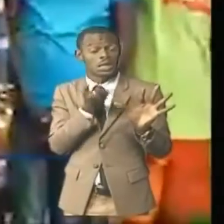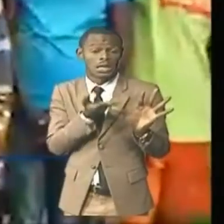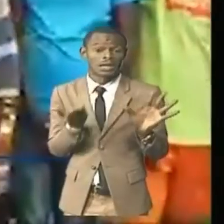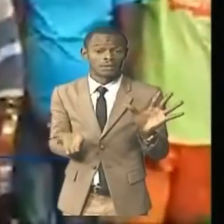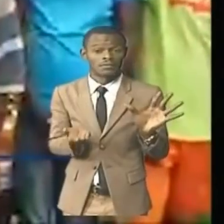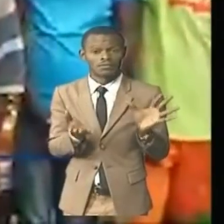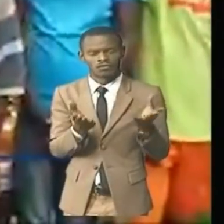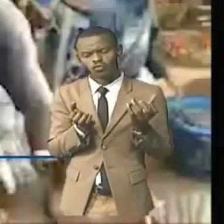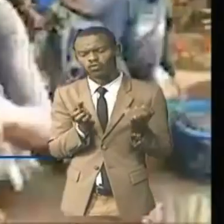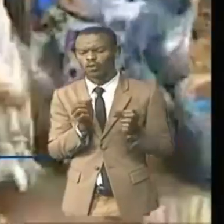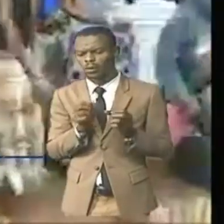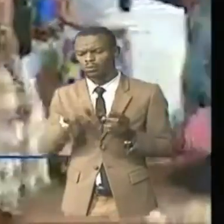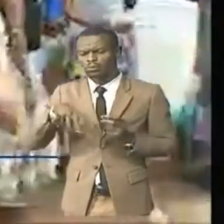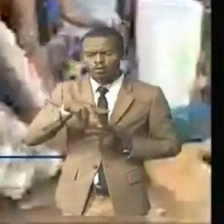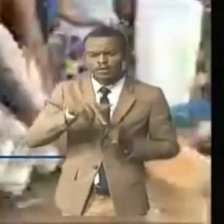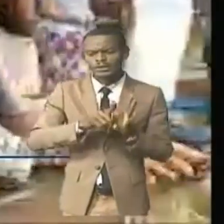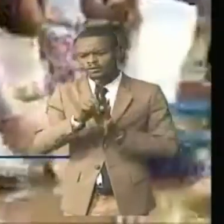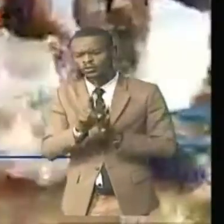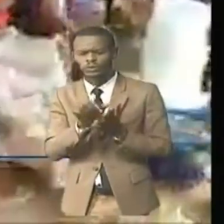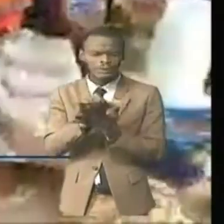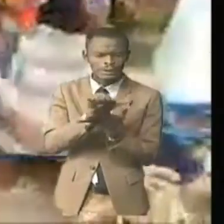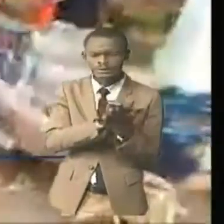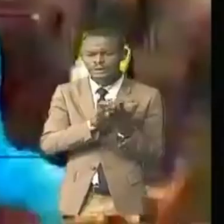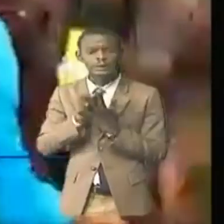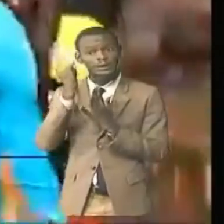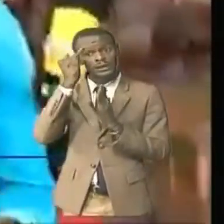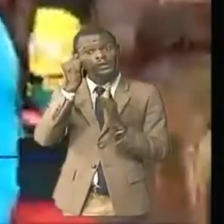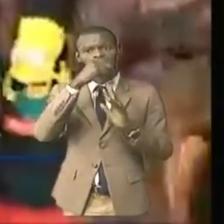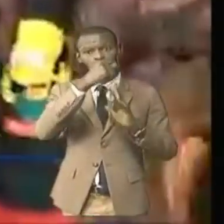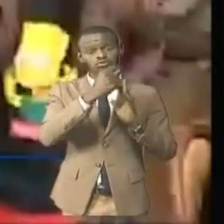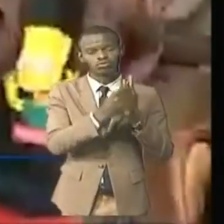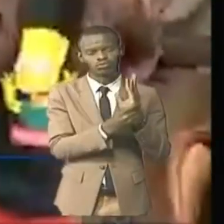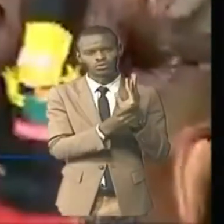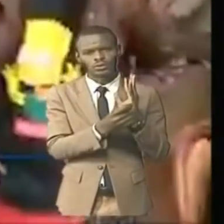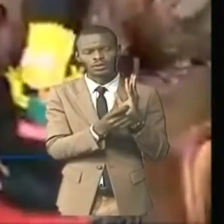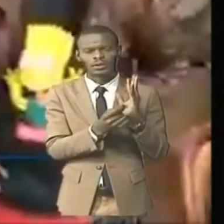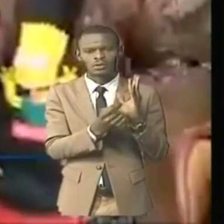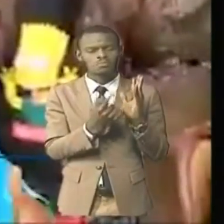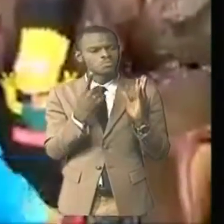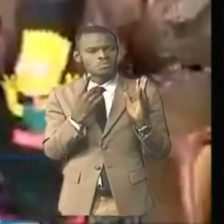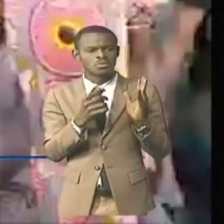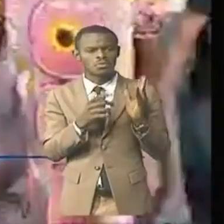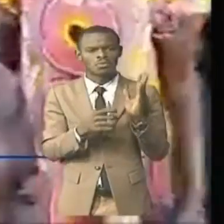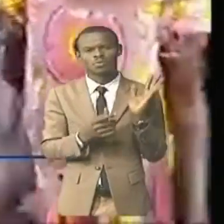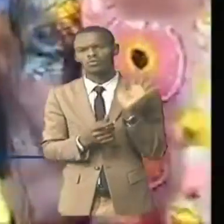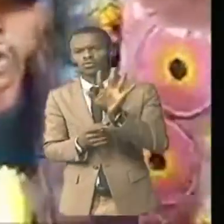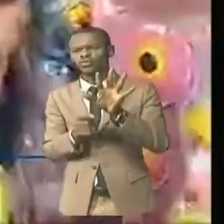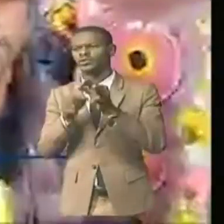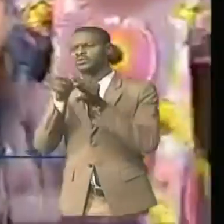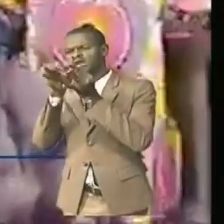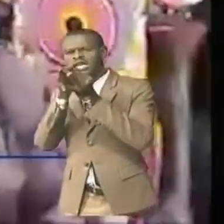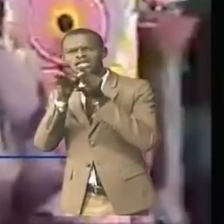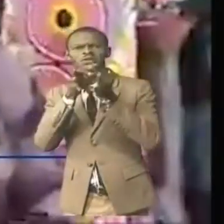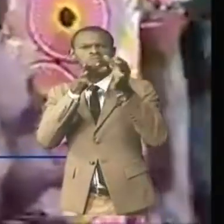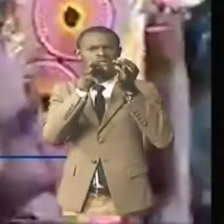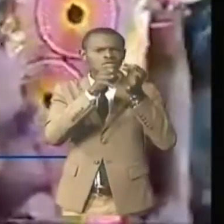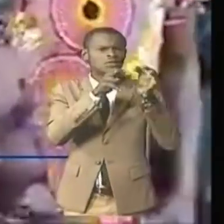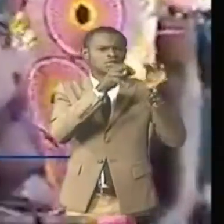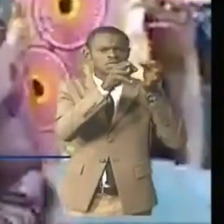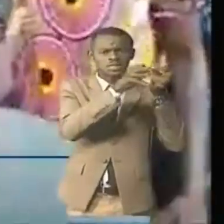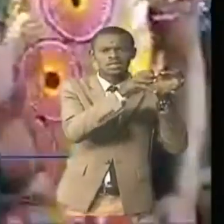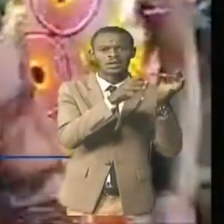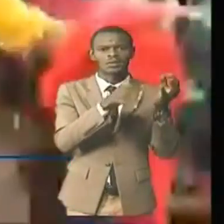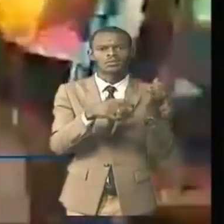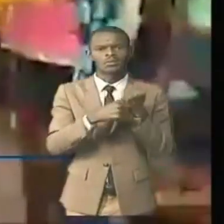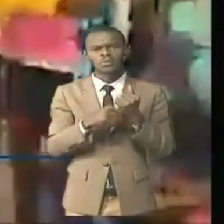province. Après analyse minutieuse du profil et programme de chaque candidat, la population de Maïndombé a trouvé l'homme qui